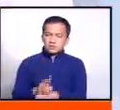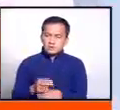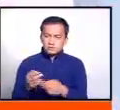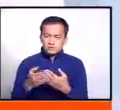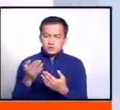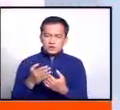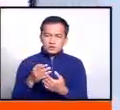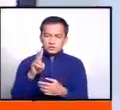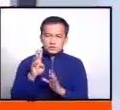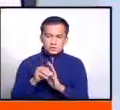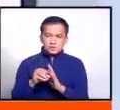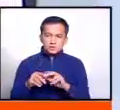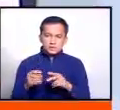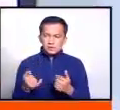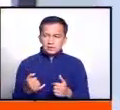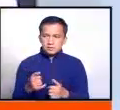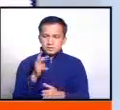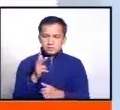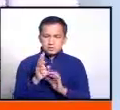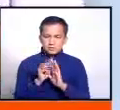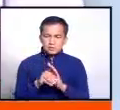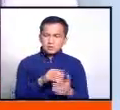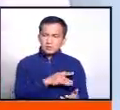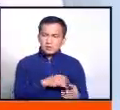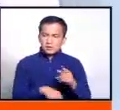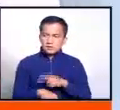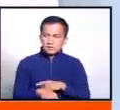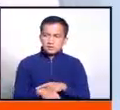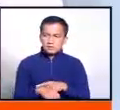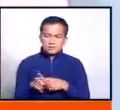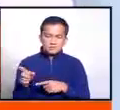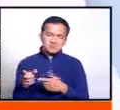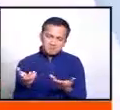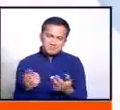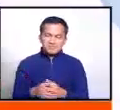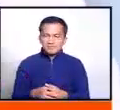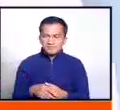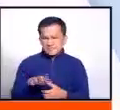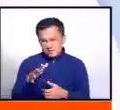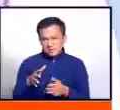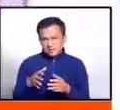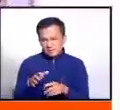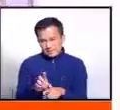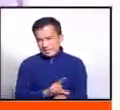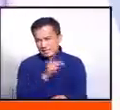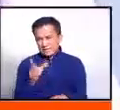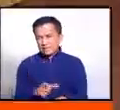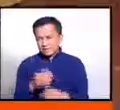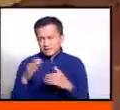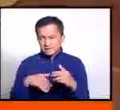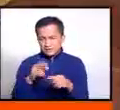minutes lang ganyan. Pero ngayon, yun nga, 30 minutes yung waiting time. So I guess that way is medyo matagal siya than